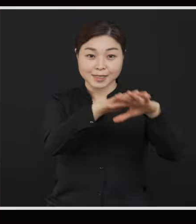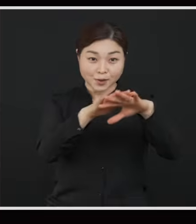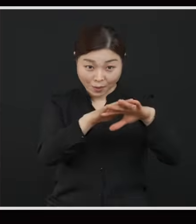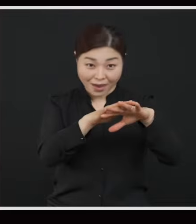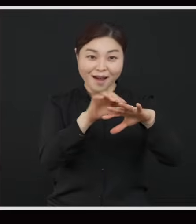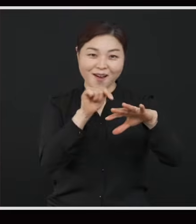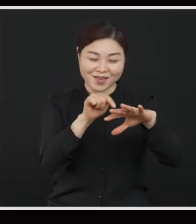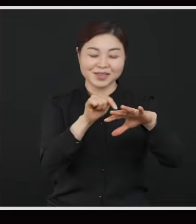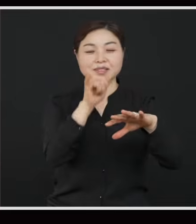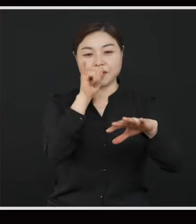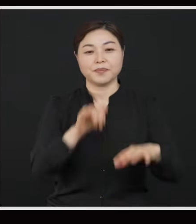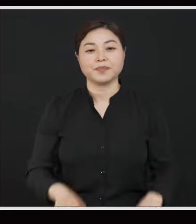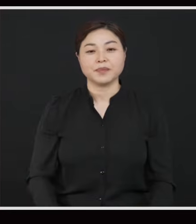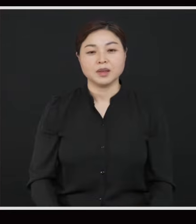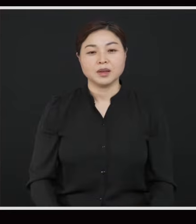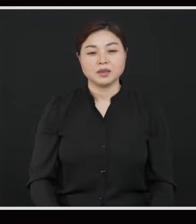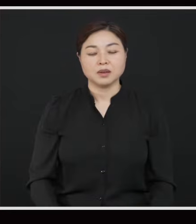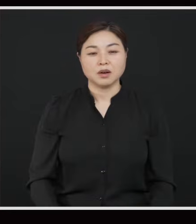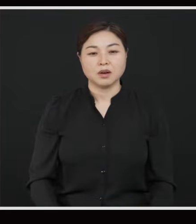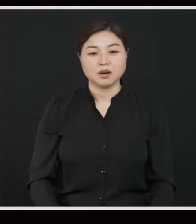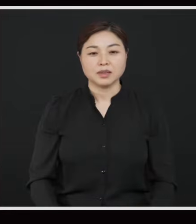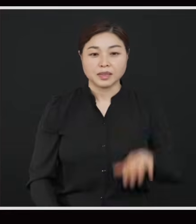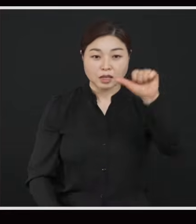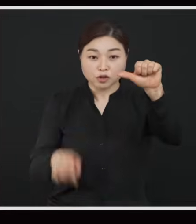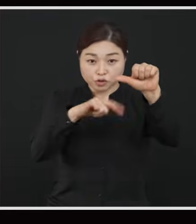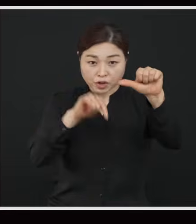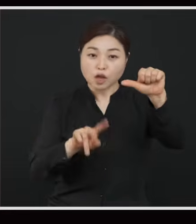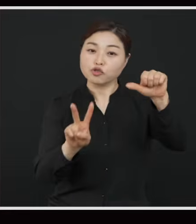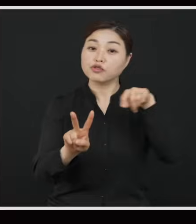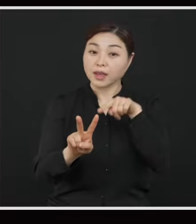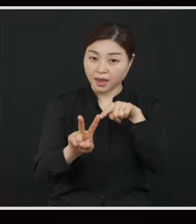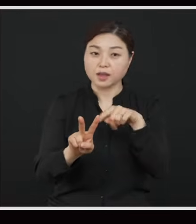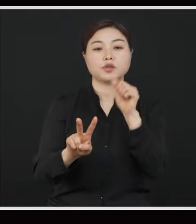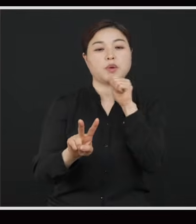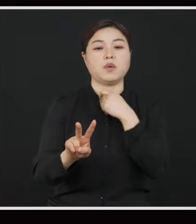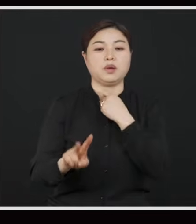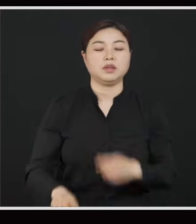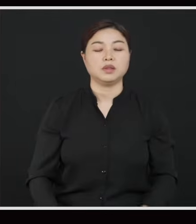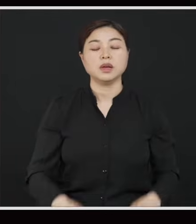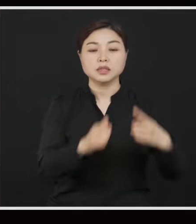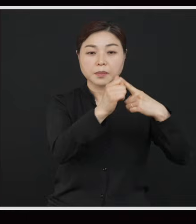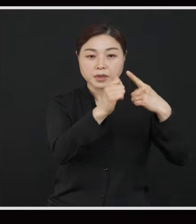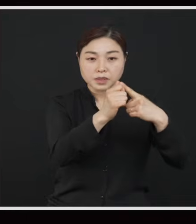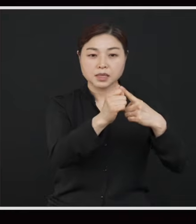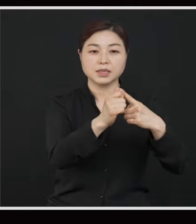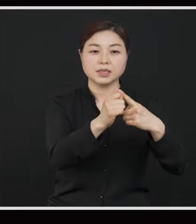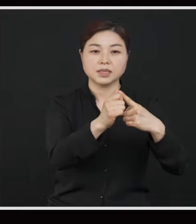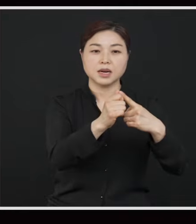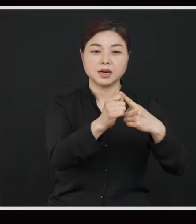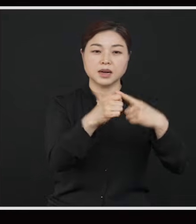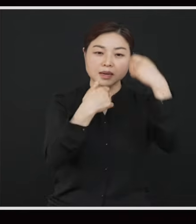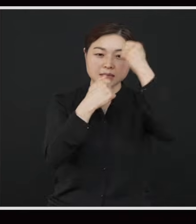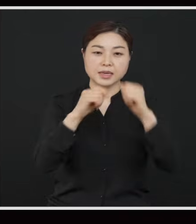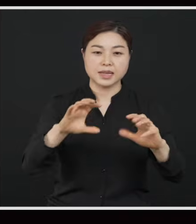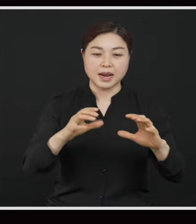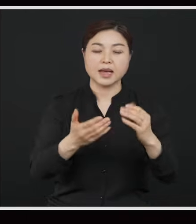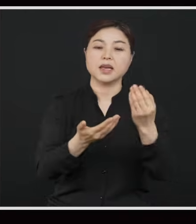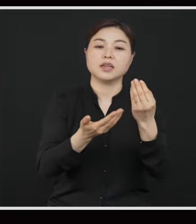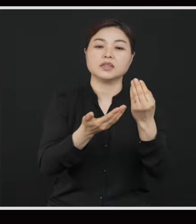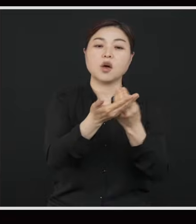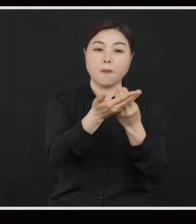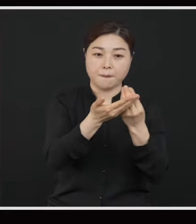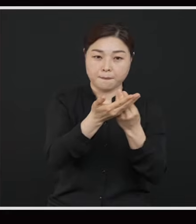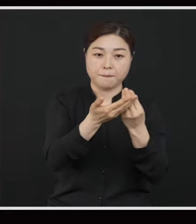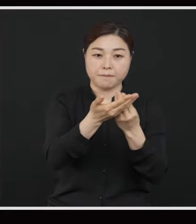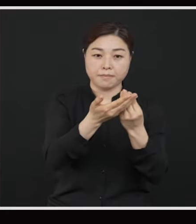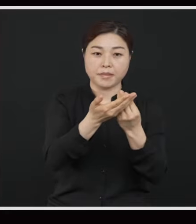그 중에 2군데에 대해서 말씀을 드리겠습니다. 첫 번째는 이태리에 있는 섬입니다.